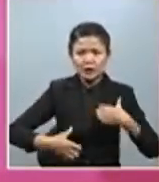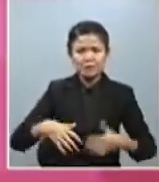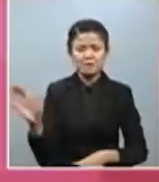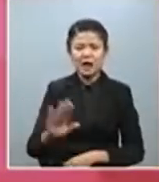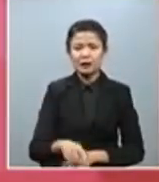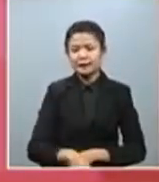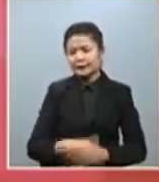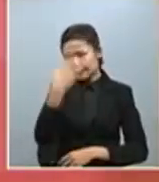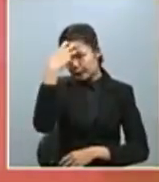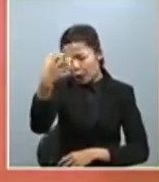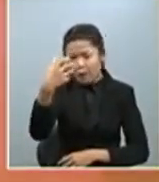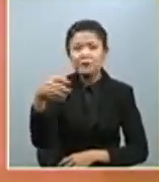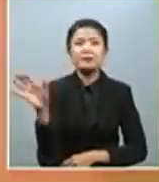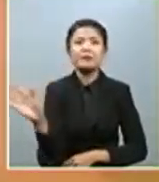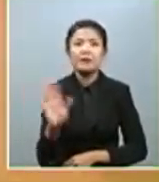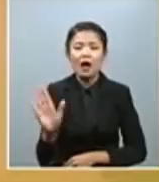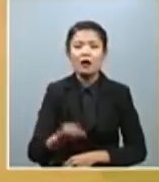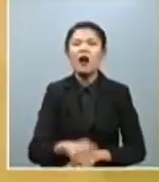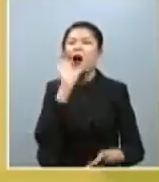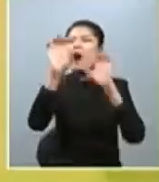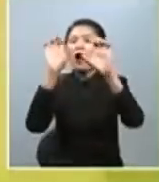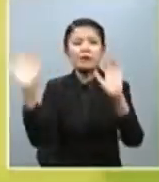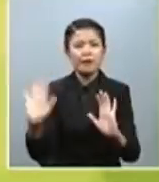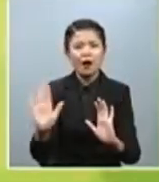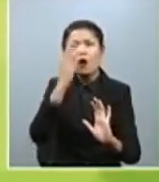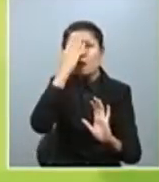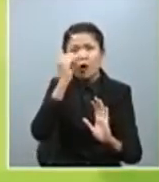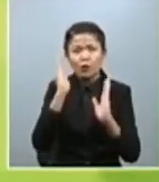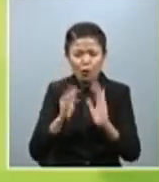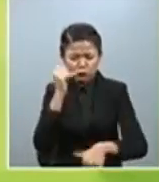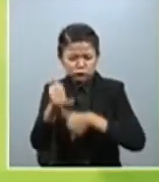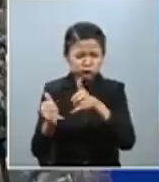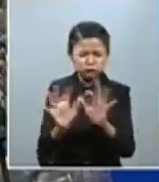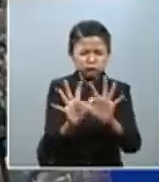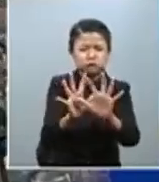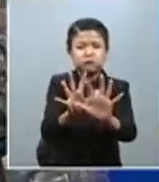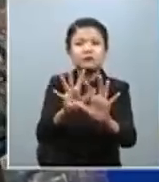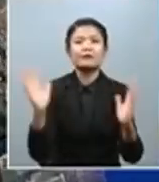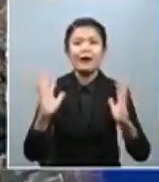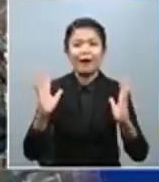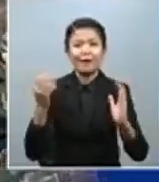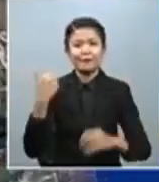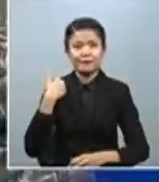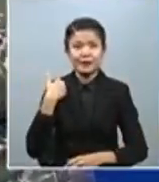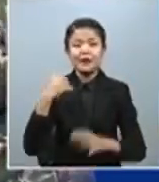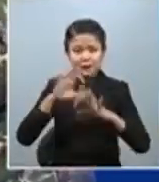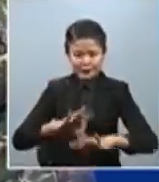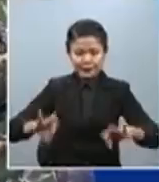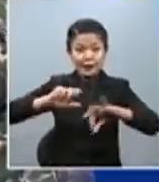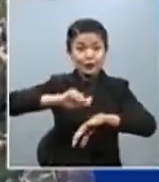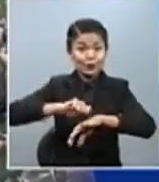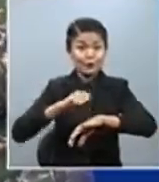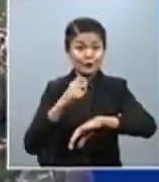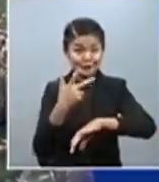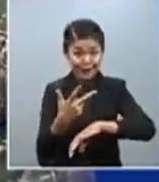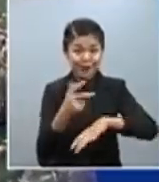อนนะอย่าโวยวายเพราะอะไรรู้ไหมทุกคนมันแน่นไปหมดต้องใจเย็นๆ และที่สำคัญคราวนี้ช่อง3บูธช่อง3 โอ้โ